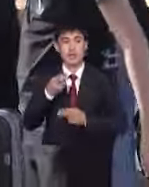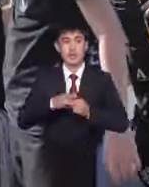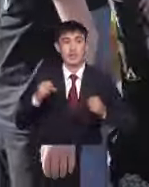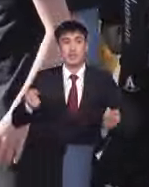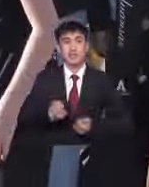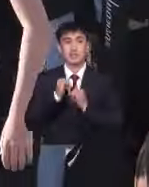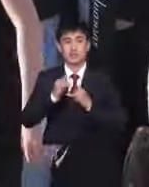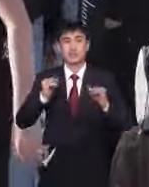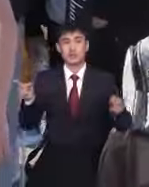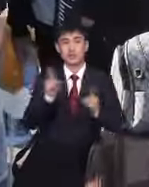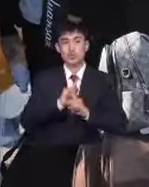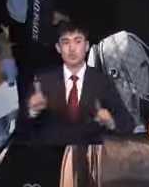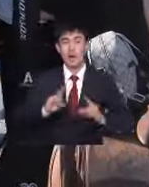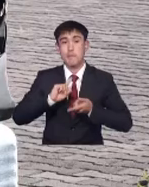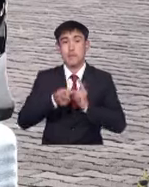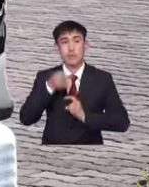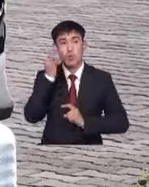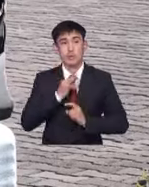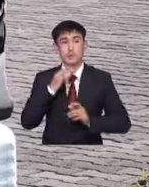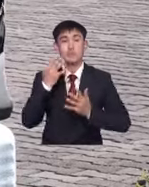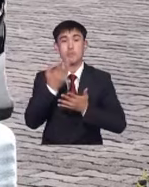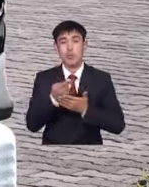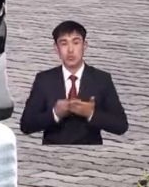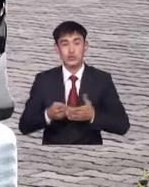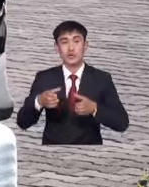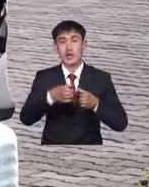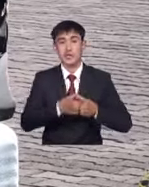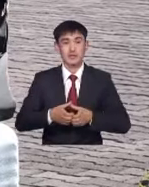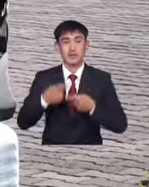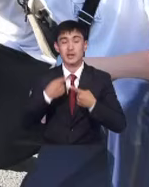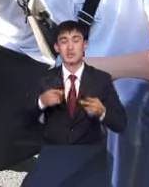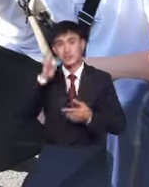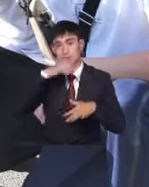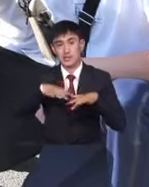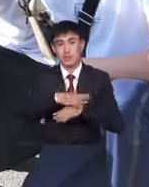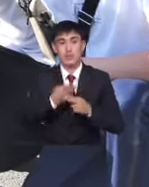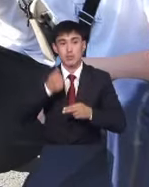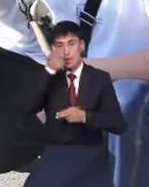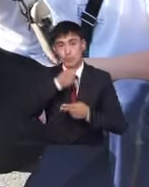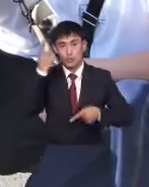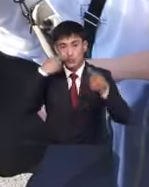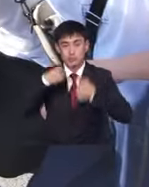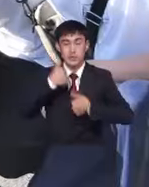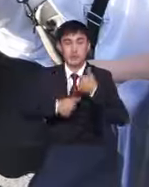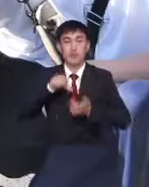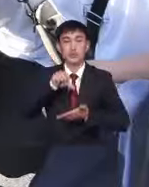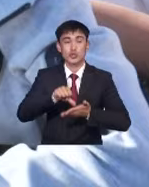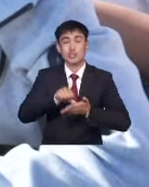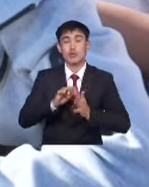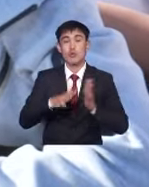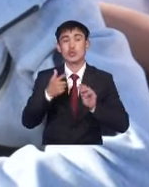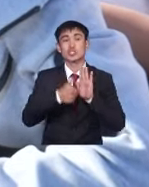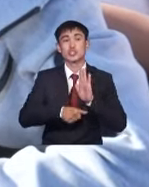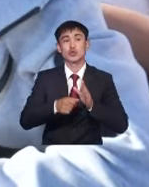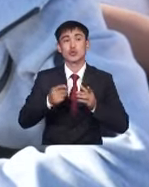поддержка развития искусства и обмен опытом между художественными коллективами разных стран в этом году в творческом соревновании принимали участие более